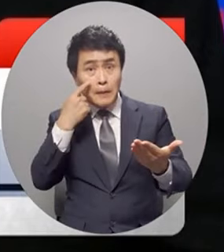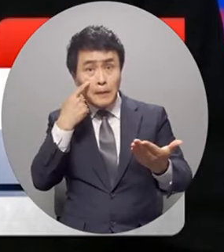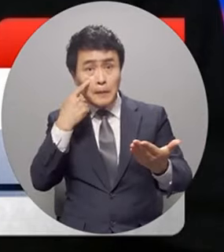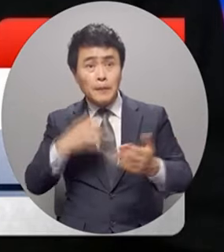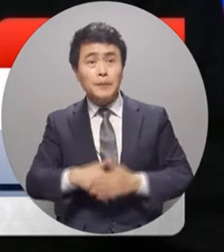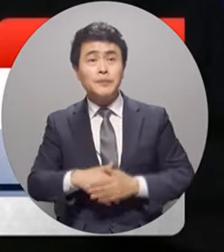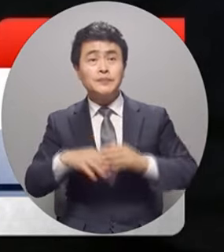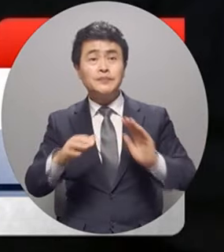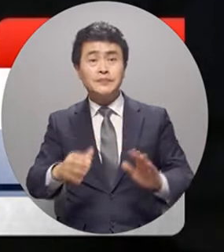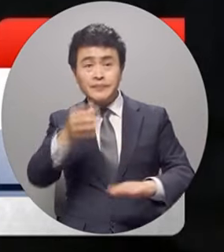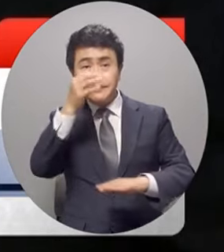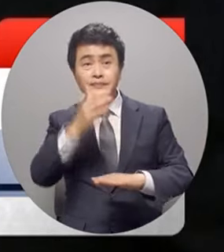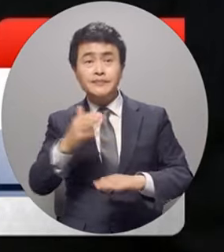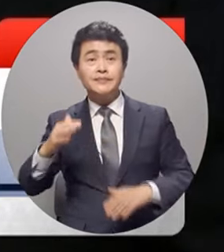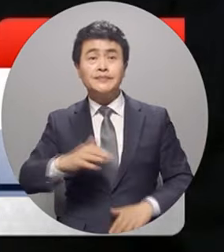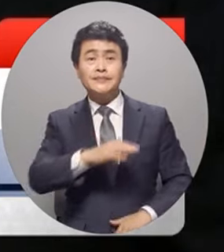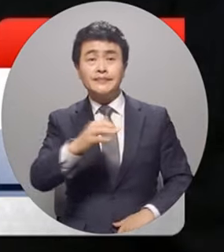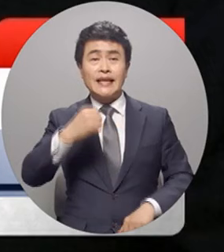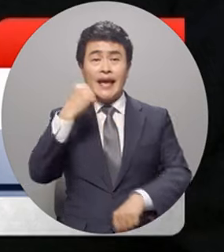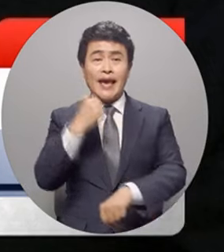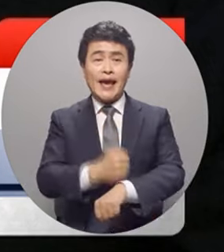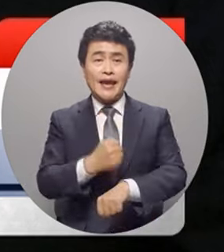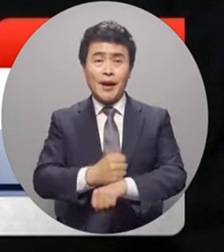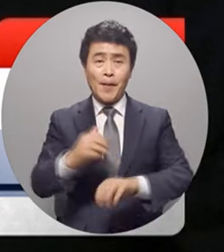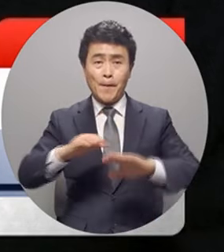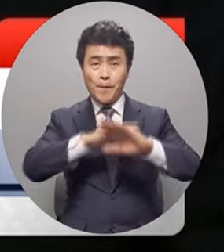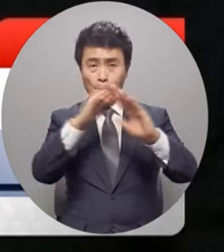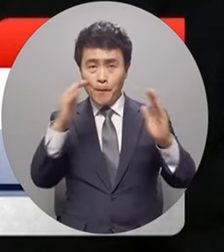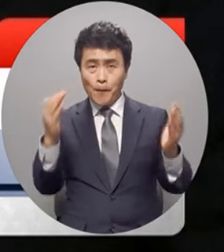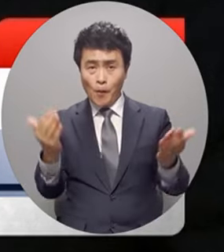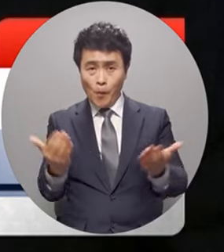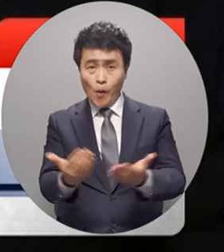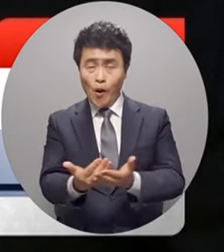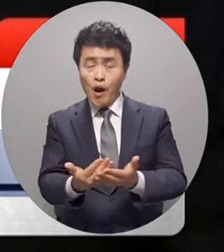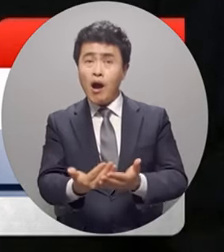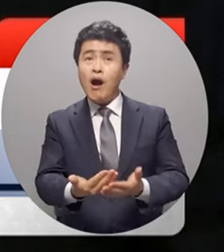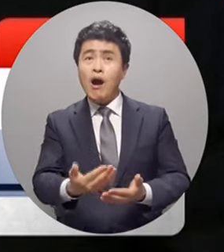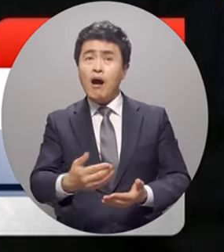Excuse me, with dealing with everything we have to do with,